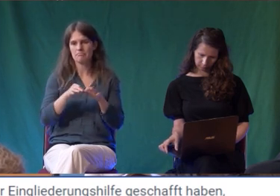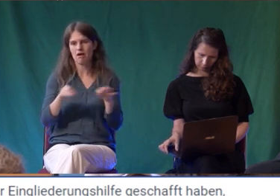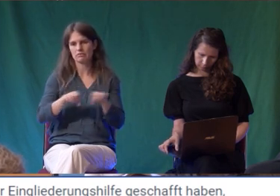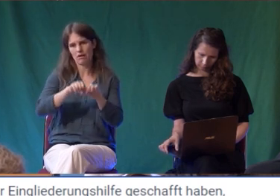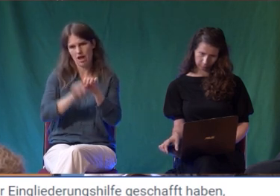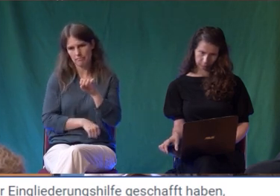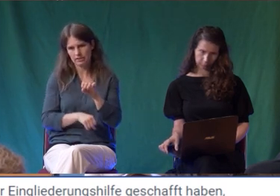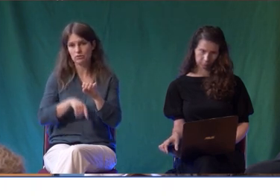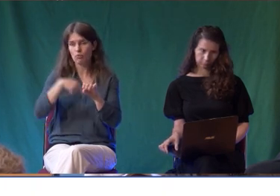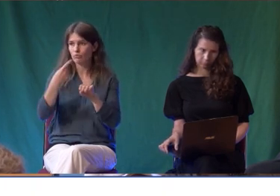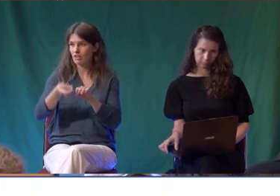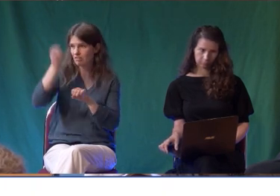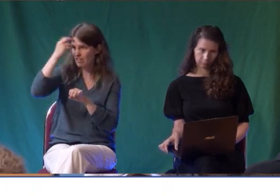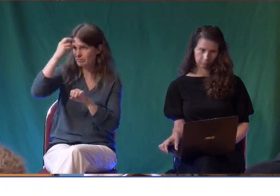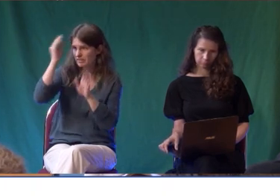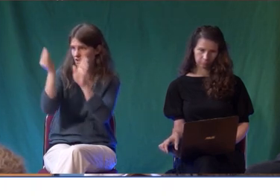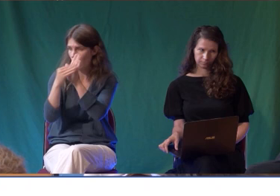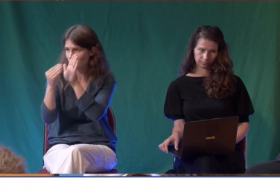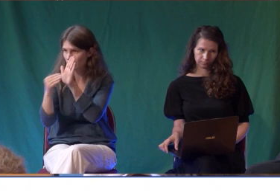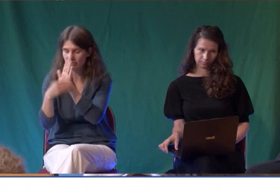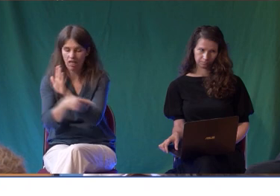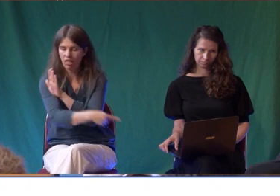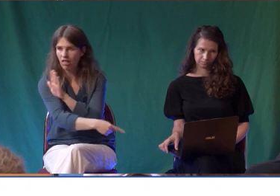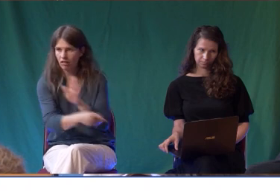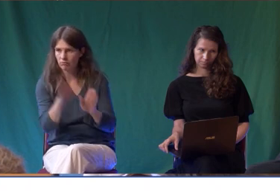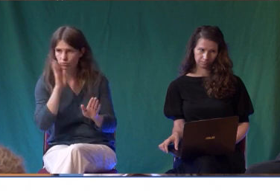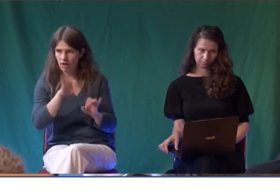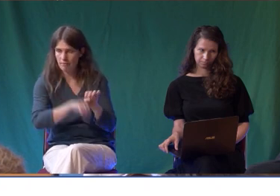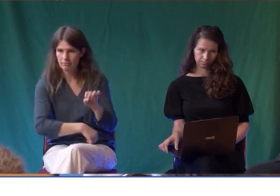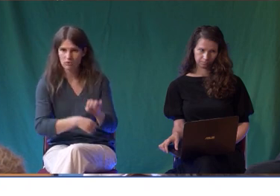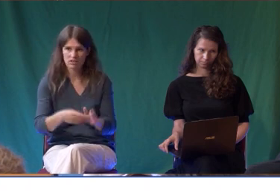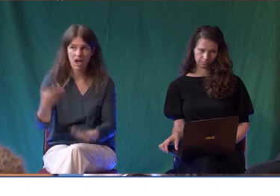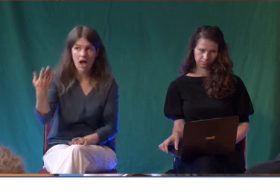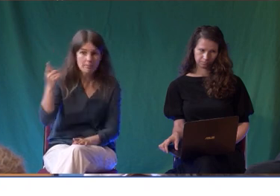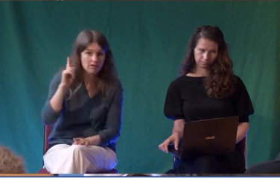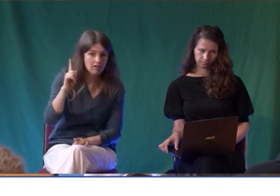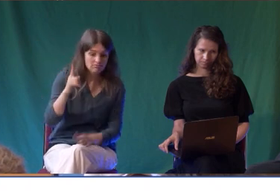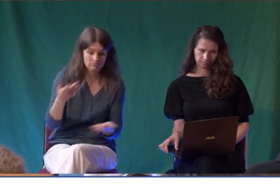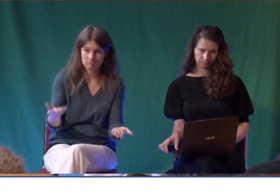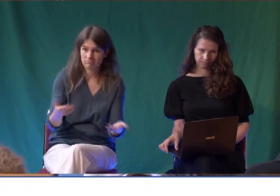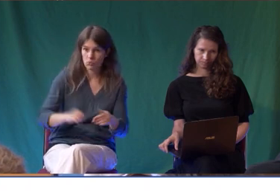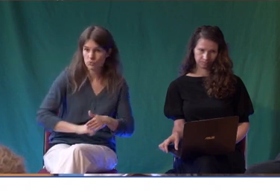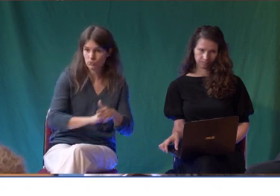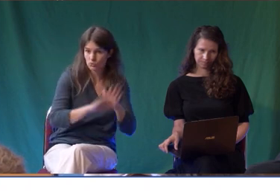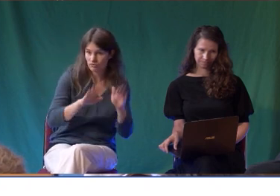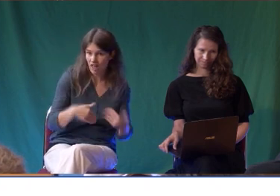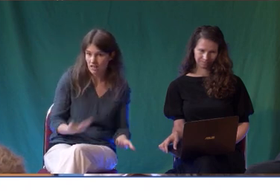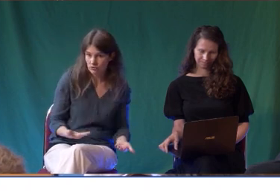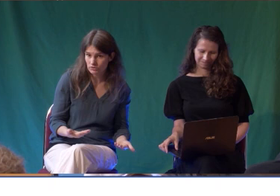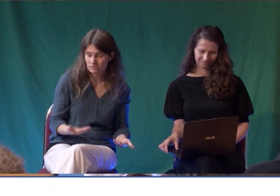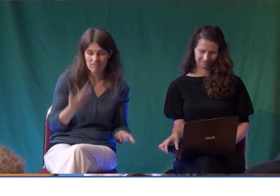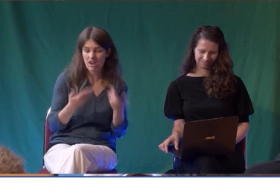die Mutter hat abgebrochen aber vielleicht hat sie nicht die richtige Unterstützung bekommen